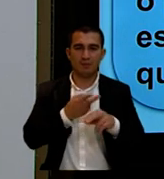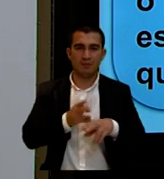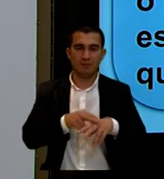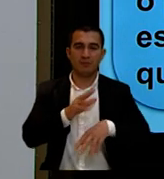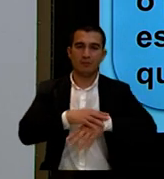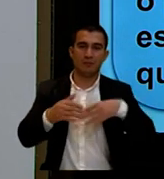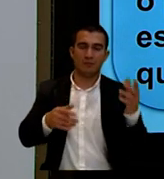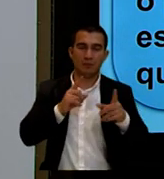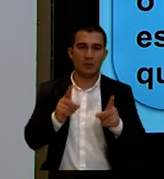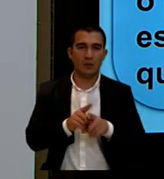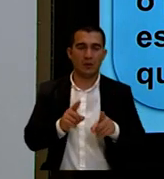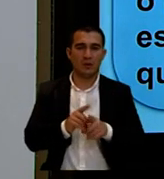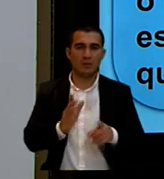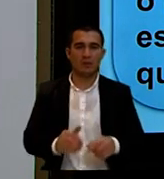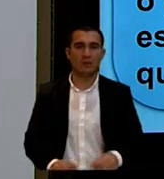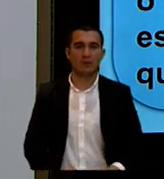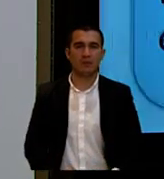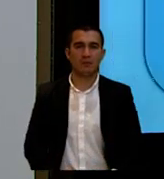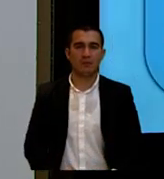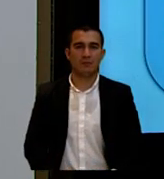bo'lmachaga quyiladi.